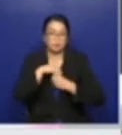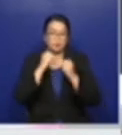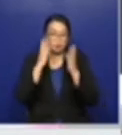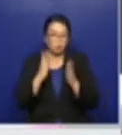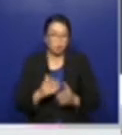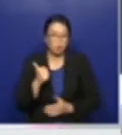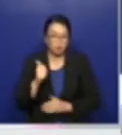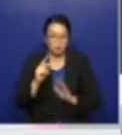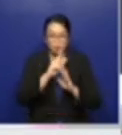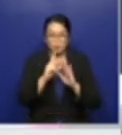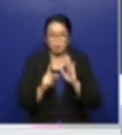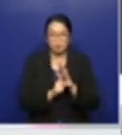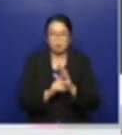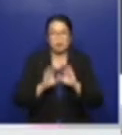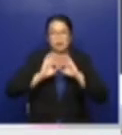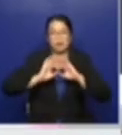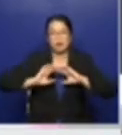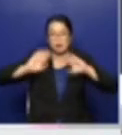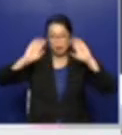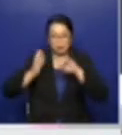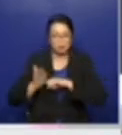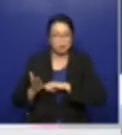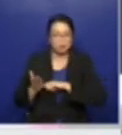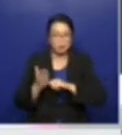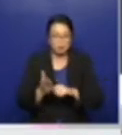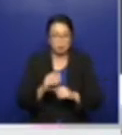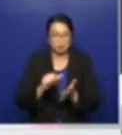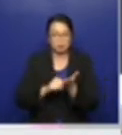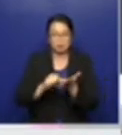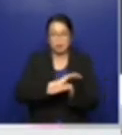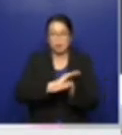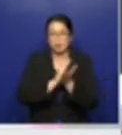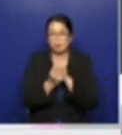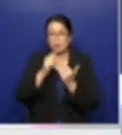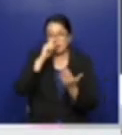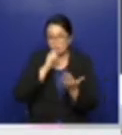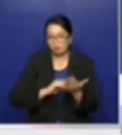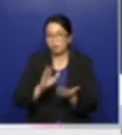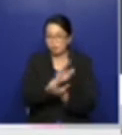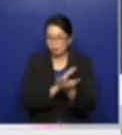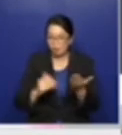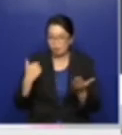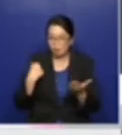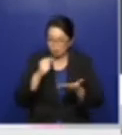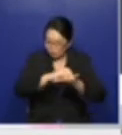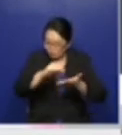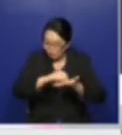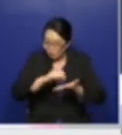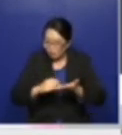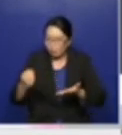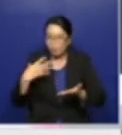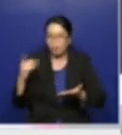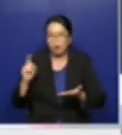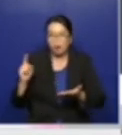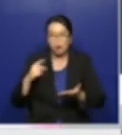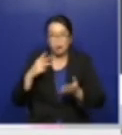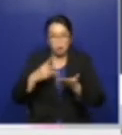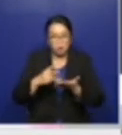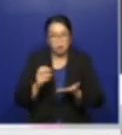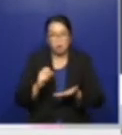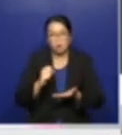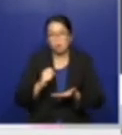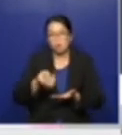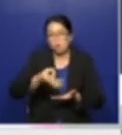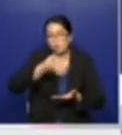ในกฎหมายที่รัฐบาลเสนอเป็นของคณะปฏิรูปนี้ไหมครับแล้วเขียนบอกว่ากำลังจะบอกว่าไอ้วิชาชีพครู